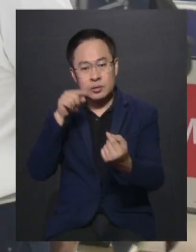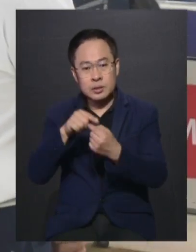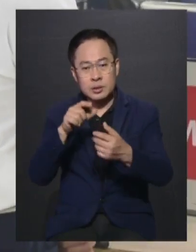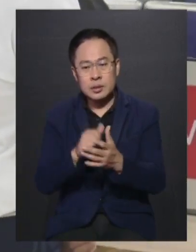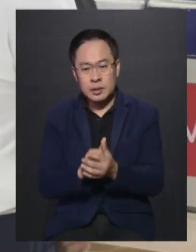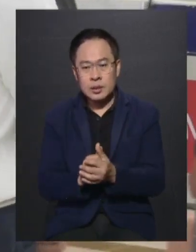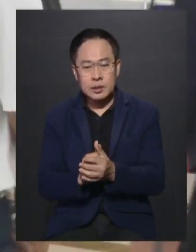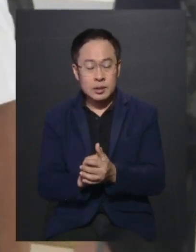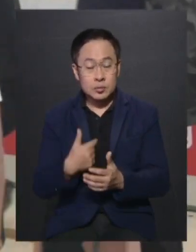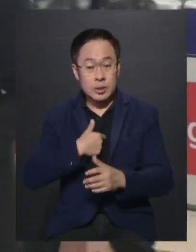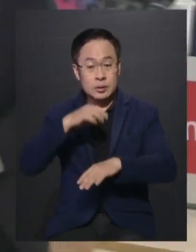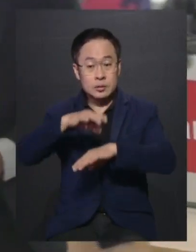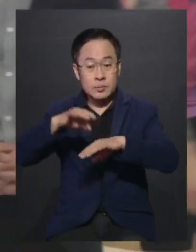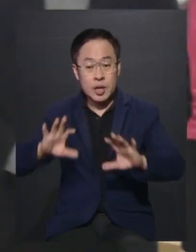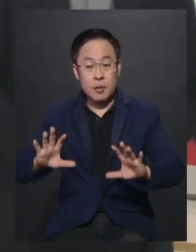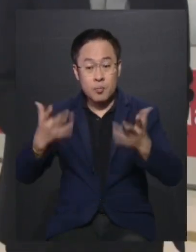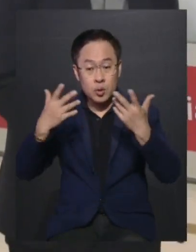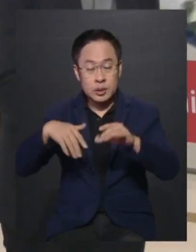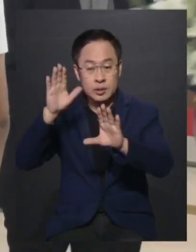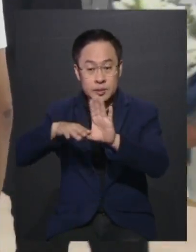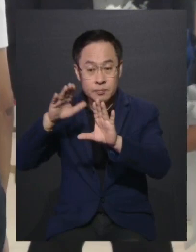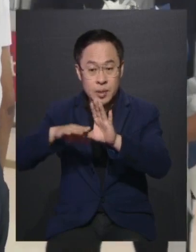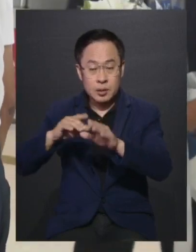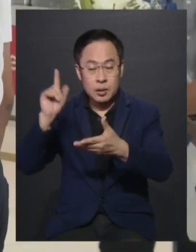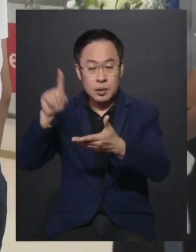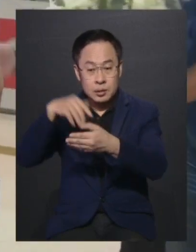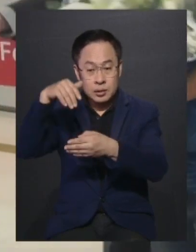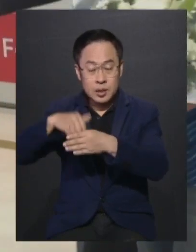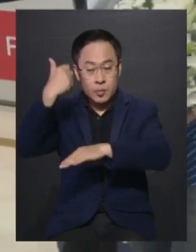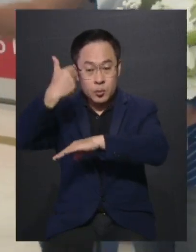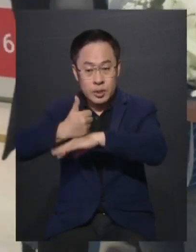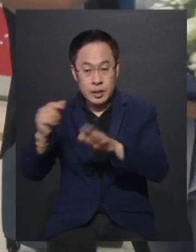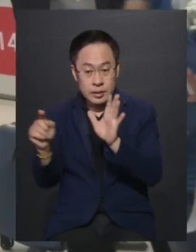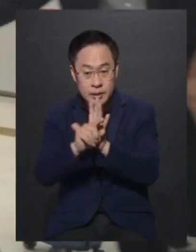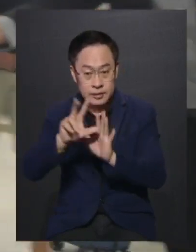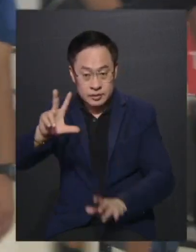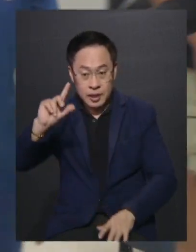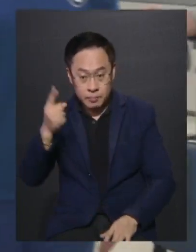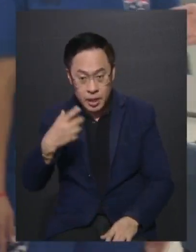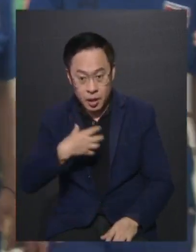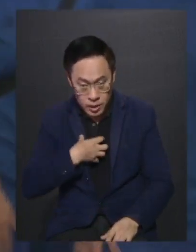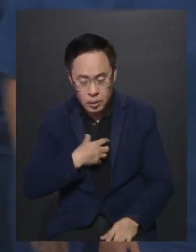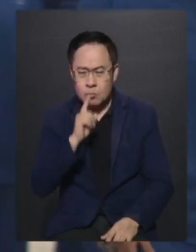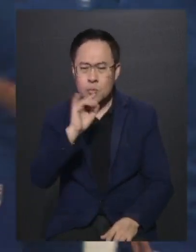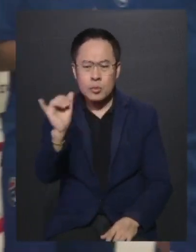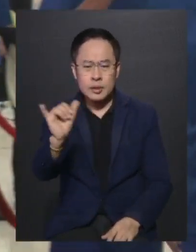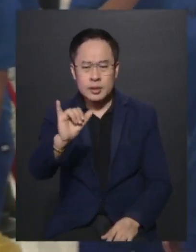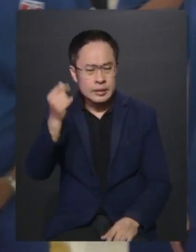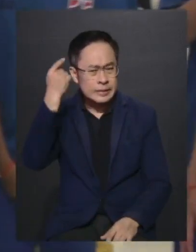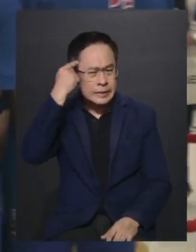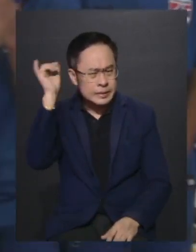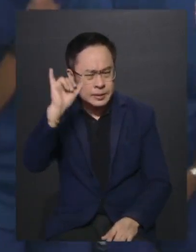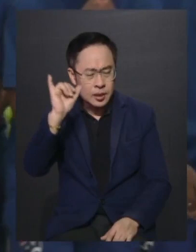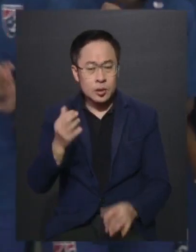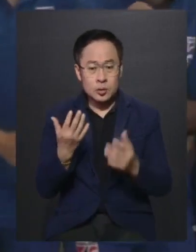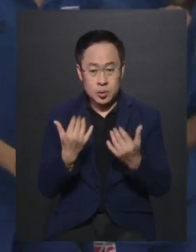ากหมดวาระว่าณเวลานี้ยังคงไม่มีความคิดที่จะลงสมัครและไม่ใช่เรื่องเร่งด่วนโดยภารกิจด่ว